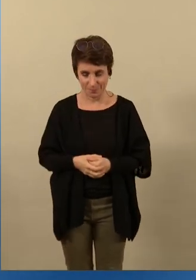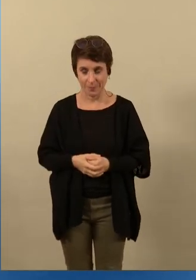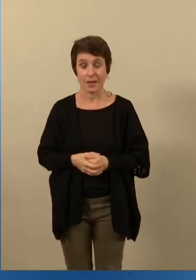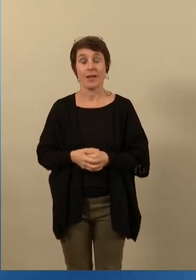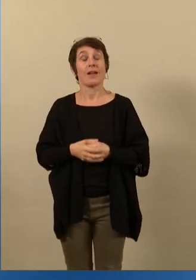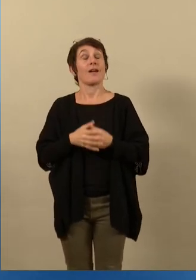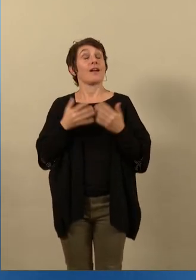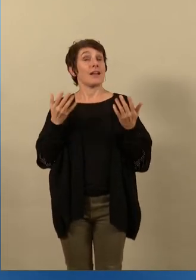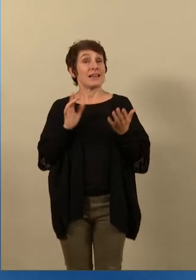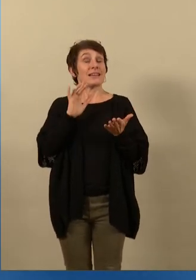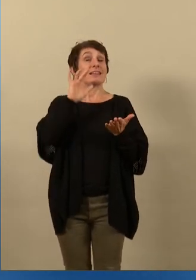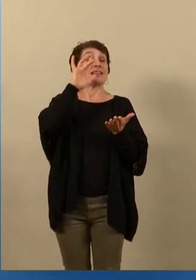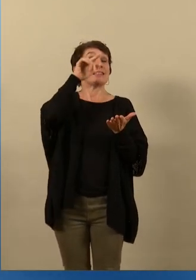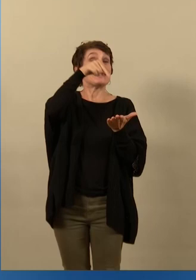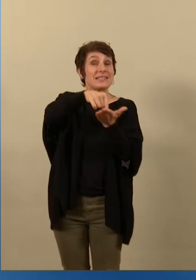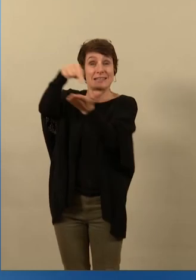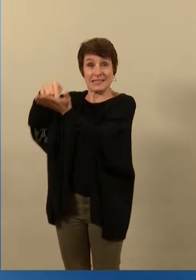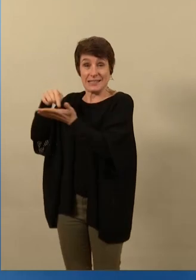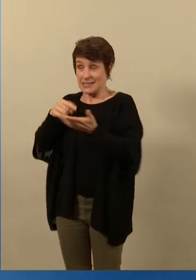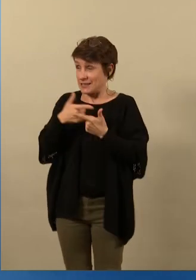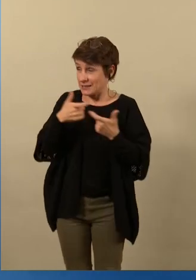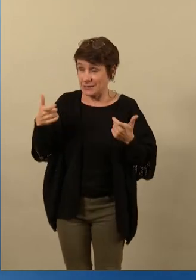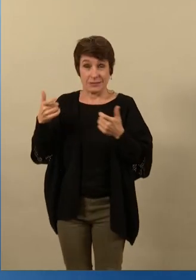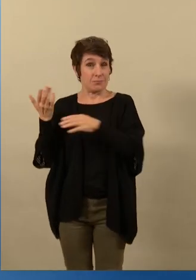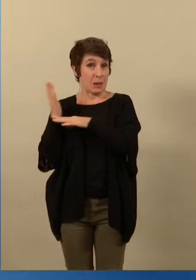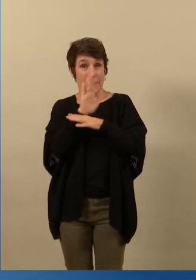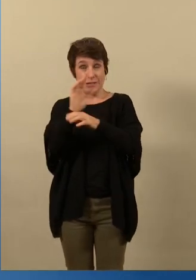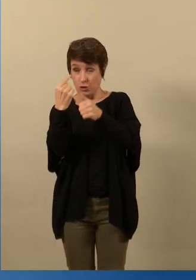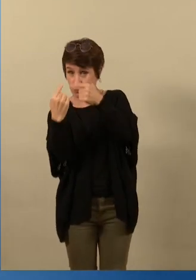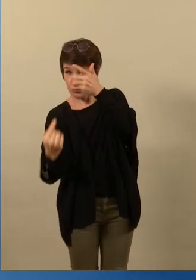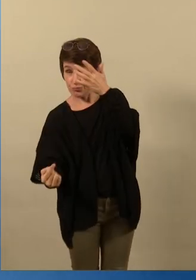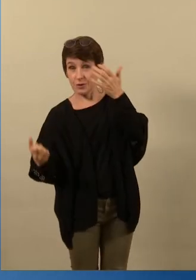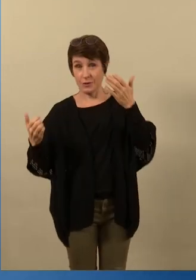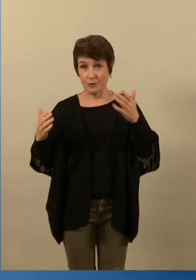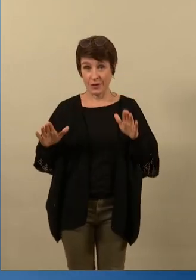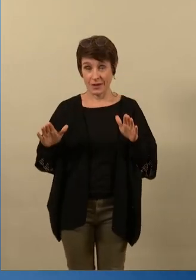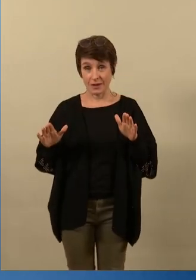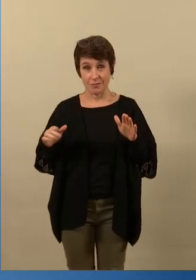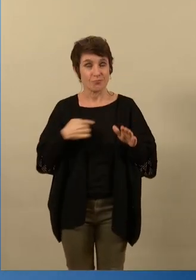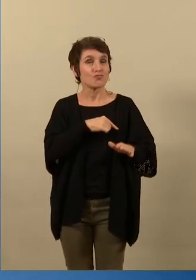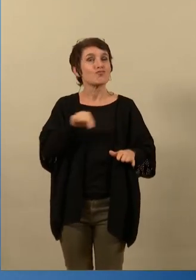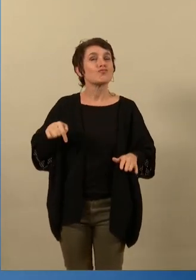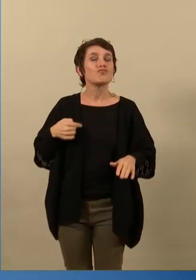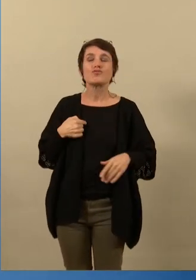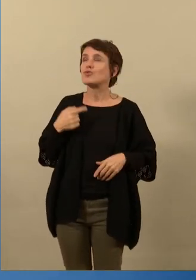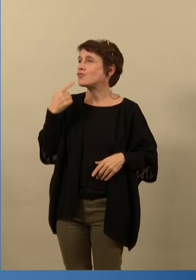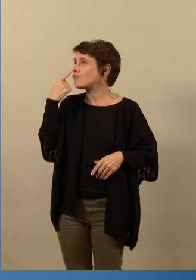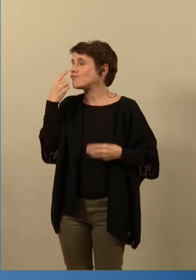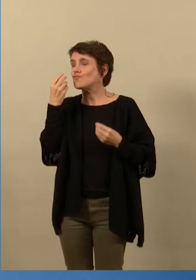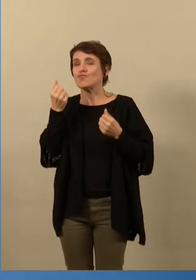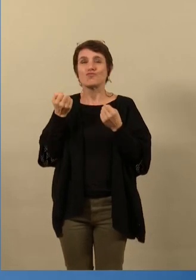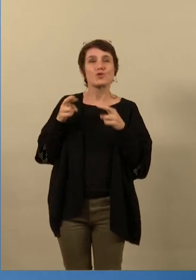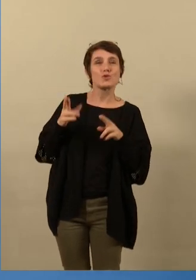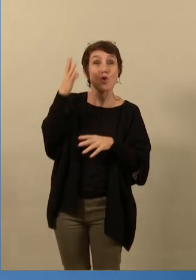les sites retenus donc pour les différents épreuves ont été présentés nous étillsons convaincus que cette candidature des